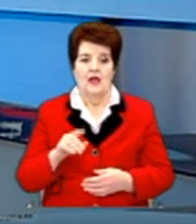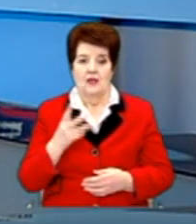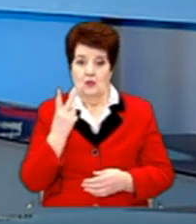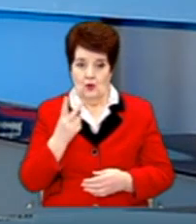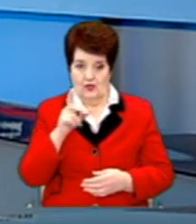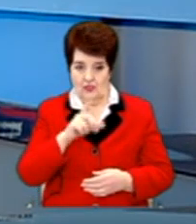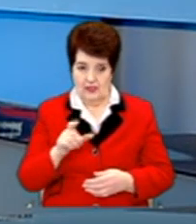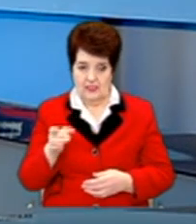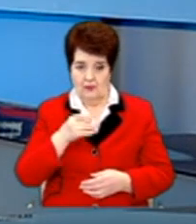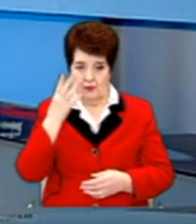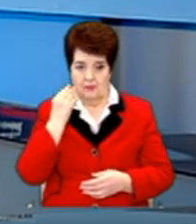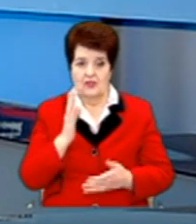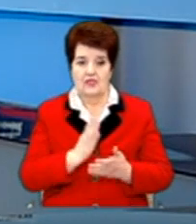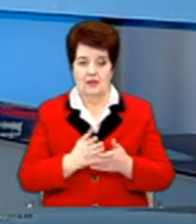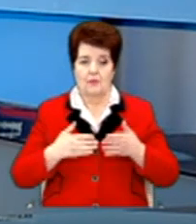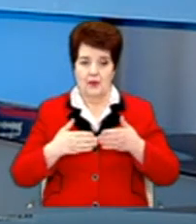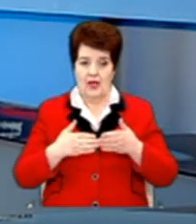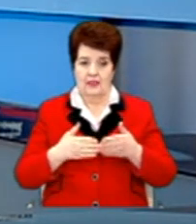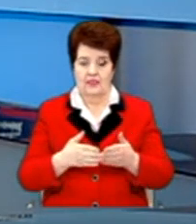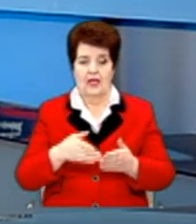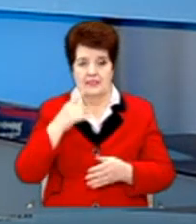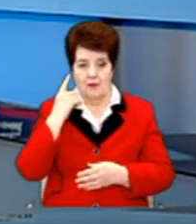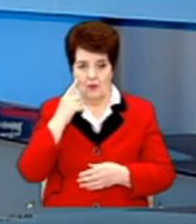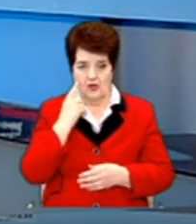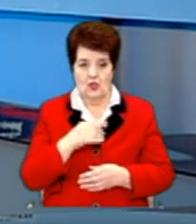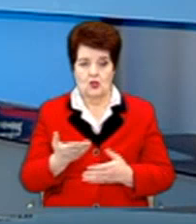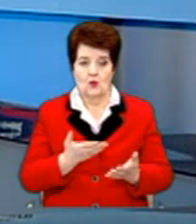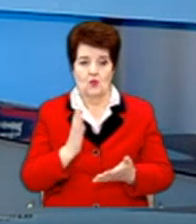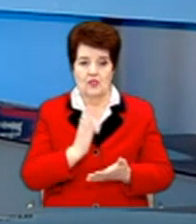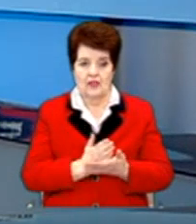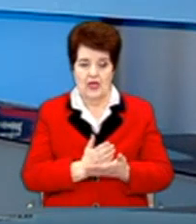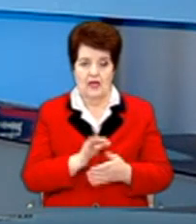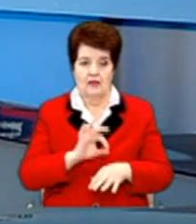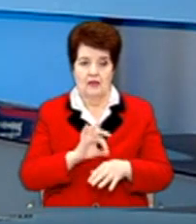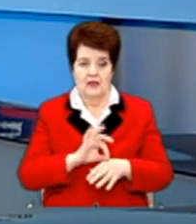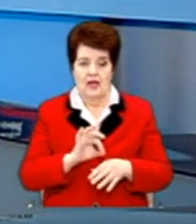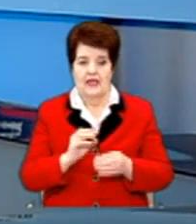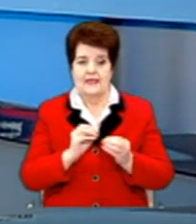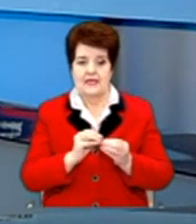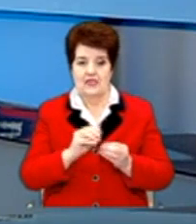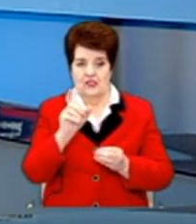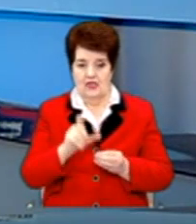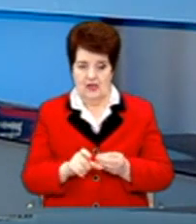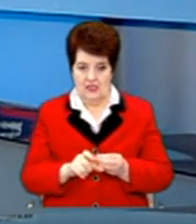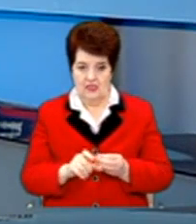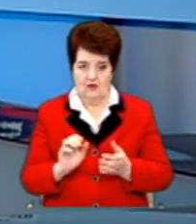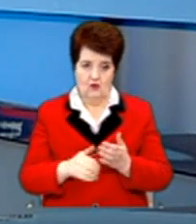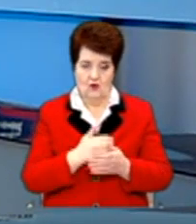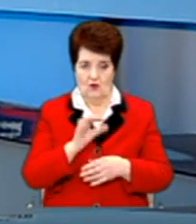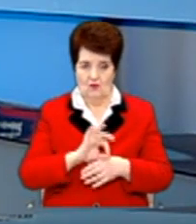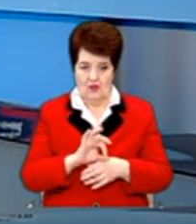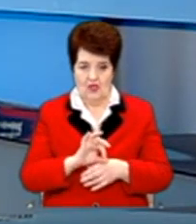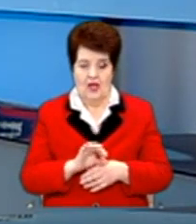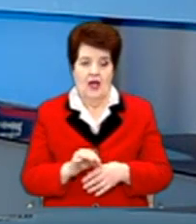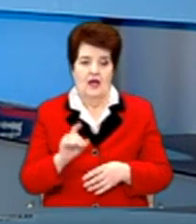cetățeni ai Republicii Moldova se află pe nava de croazieră japoneză, unde au fost depistate 10 cazuri de îmbolnăviri cu noul coronavirus. Anunțul